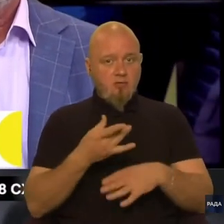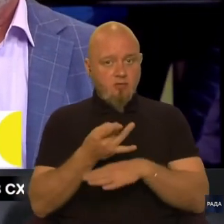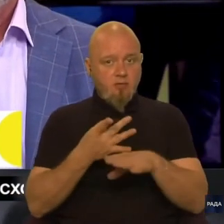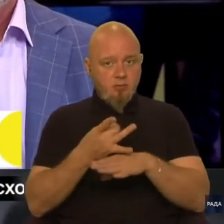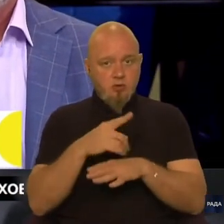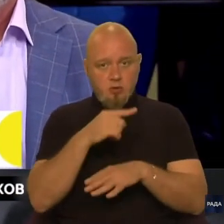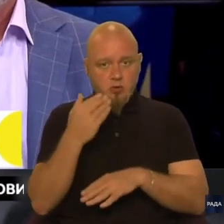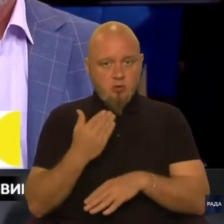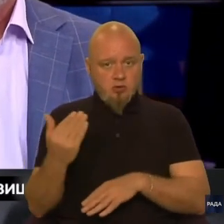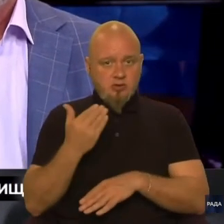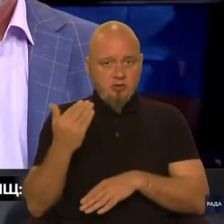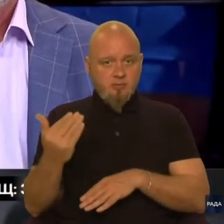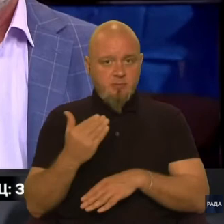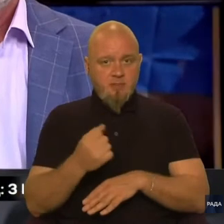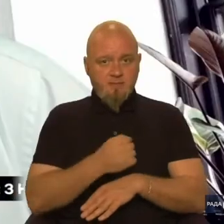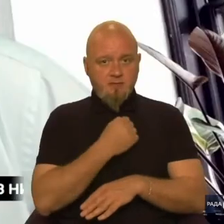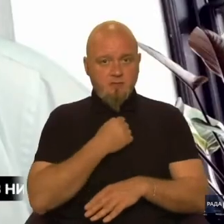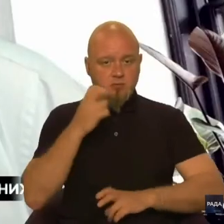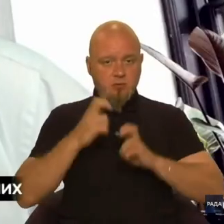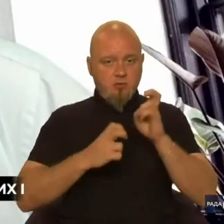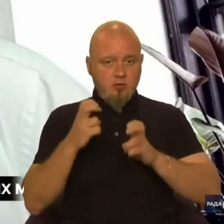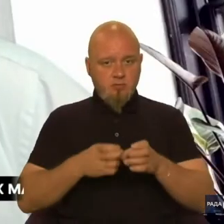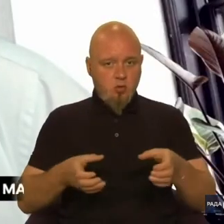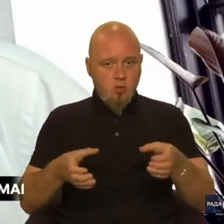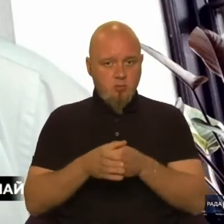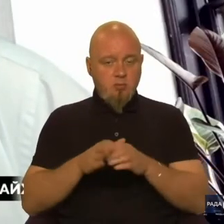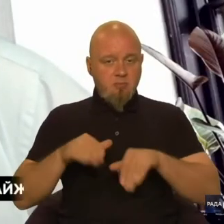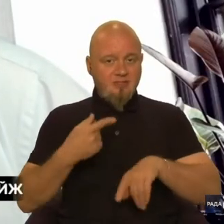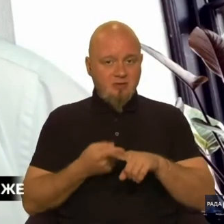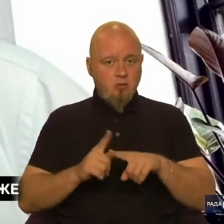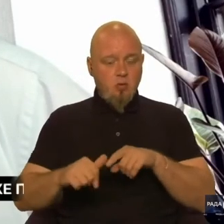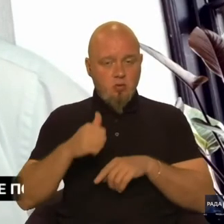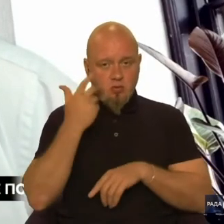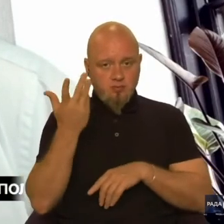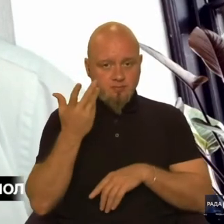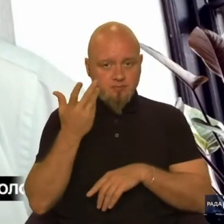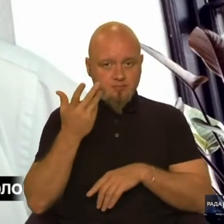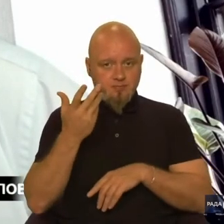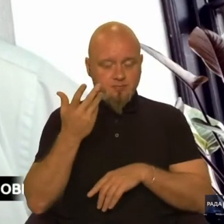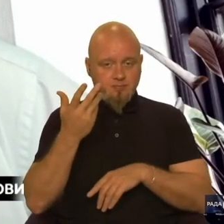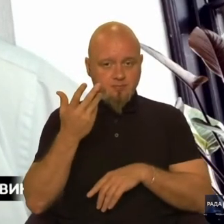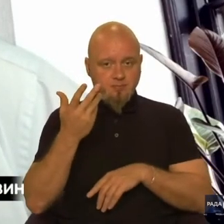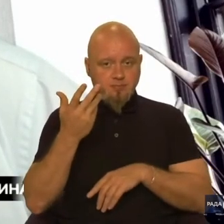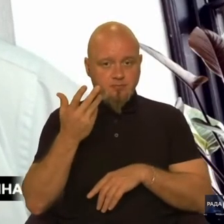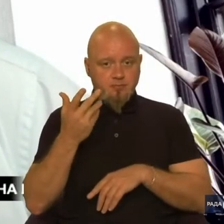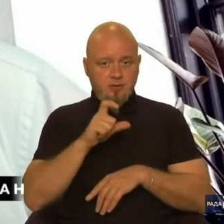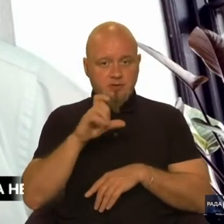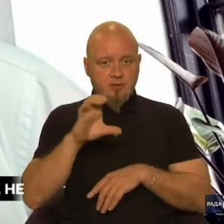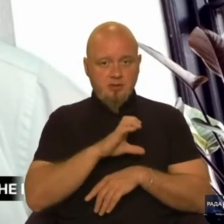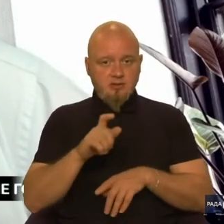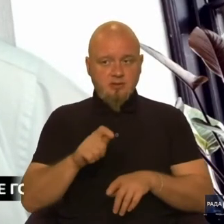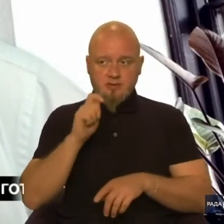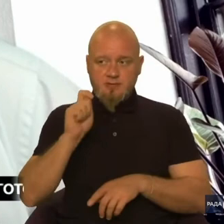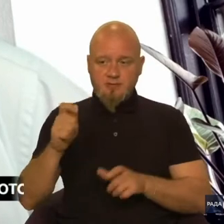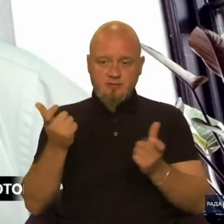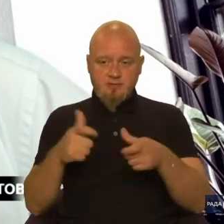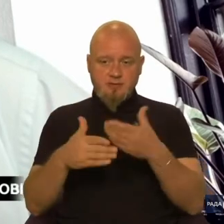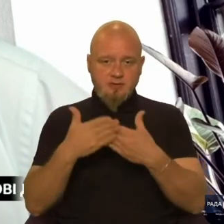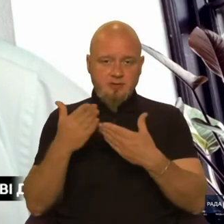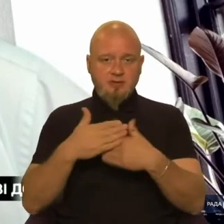випускатися російським військово-промисловим комплексом після того як є собі в санкції